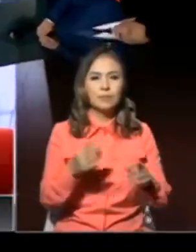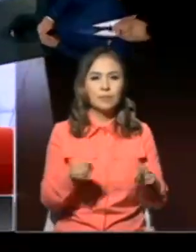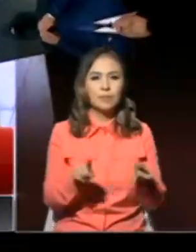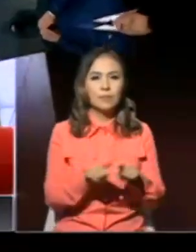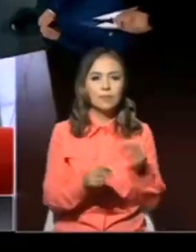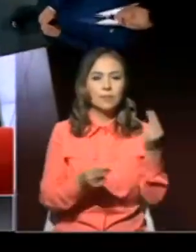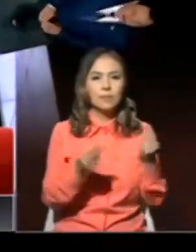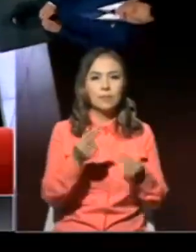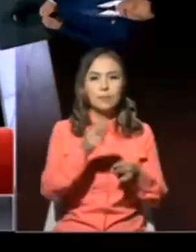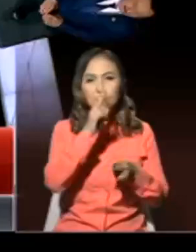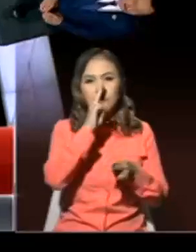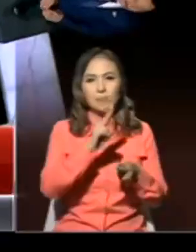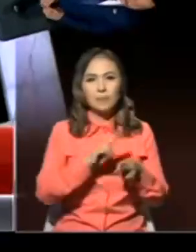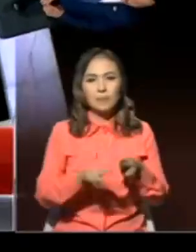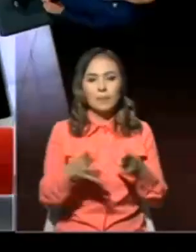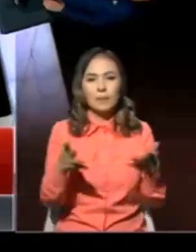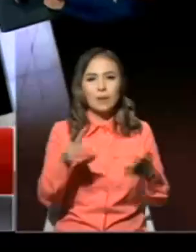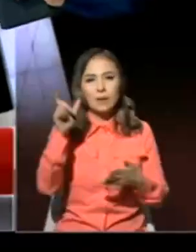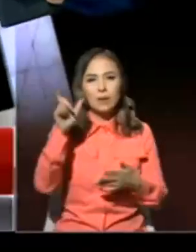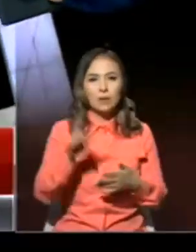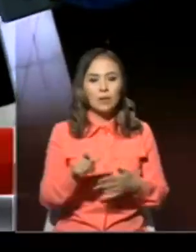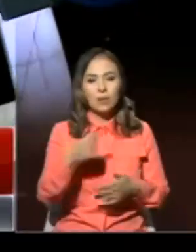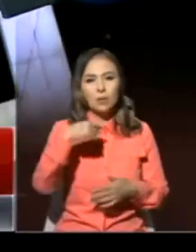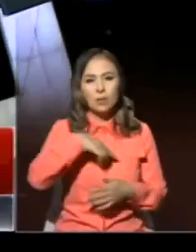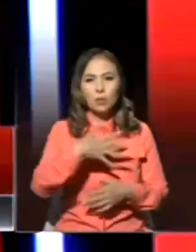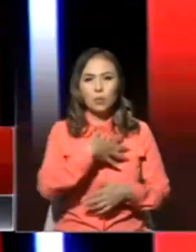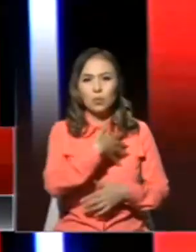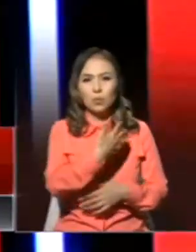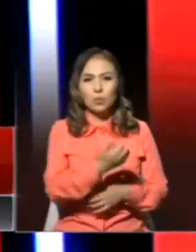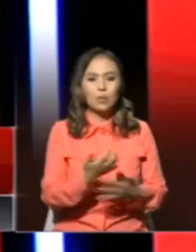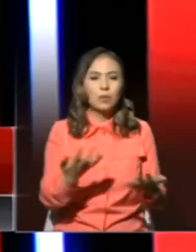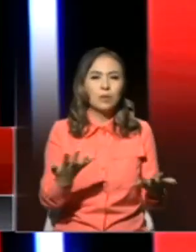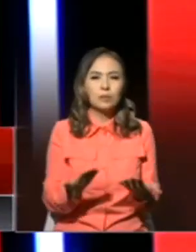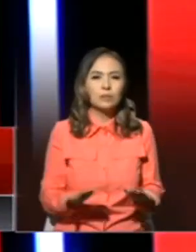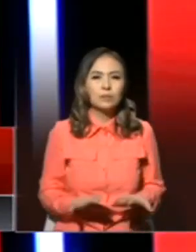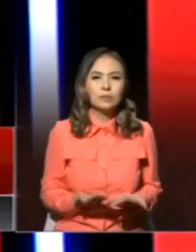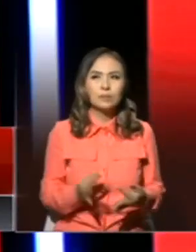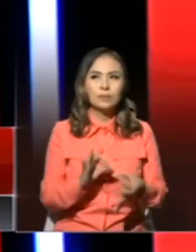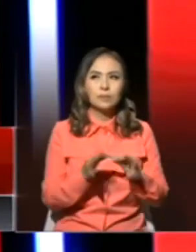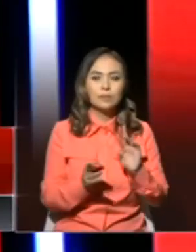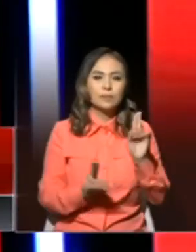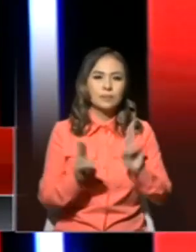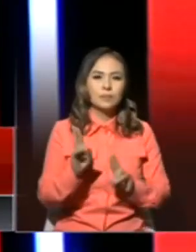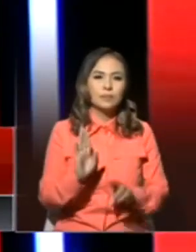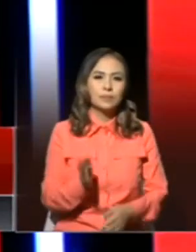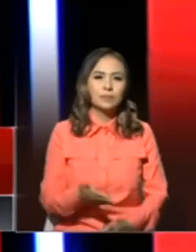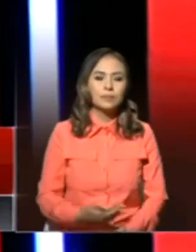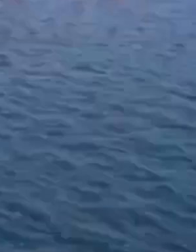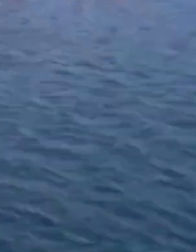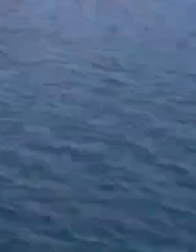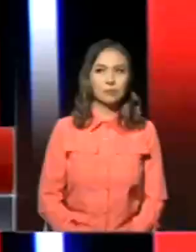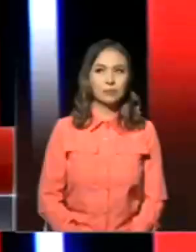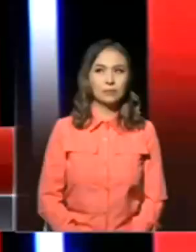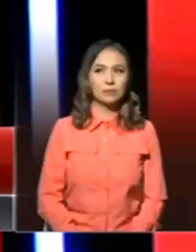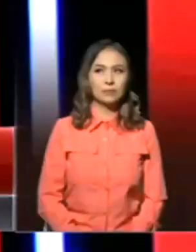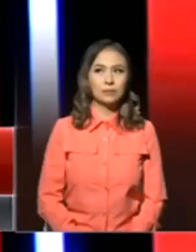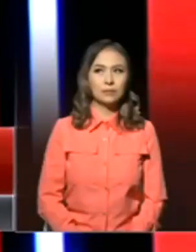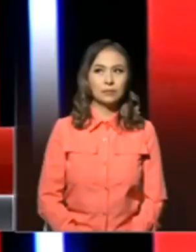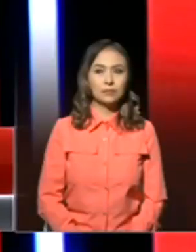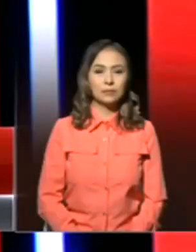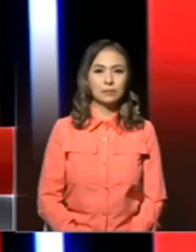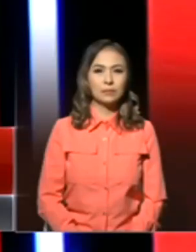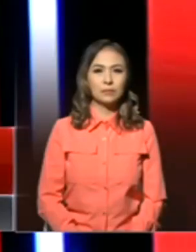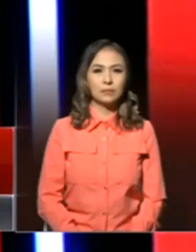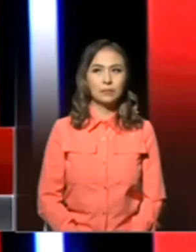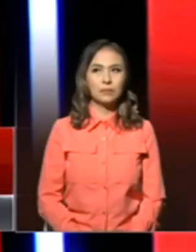ойыннан құтылудың, адам ретінде рухани тұрғыдан құтылудың жолдары қандай? Осы мәселелерді талқыласақ, бізде үзіліс. Қымбатты